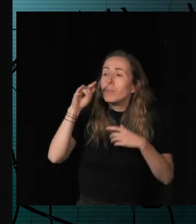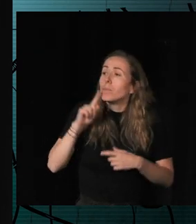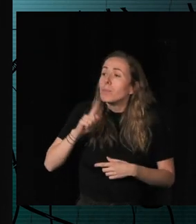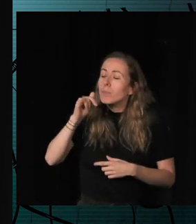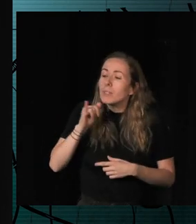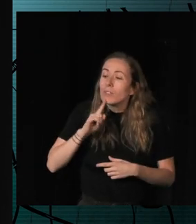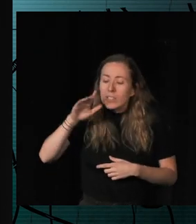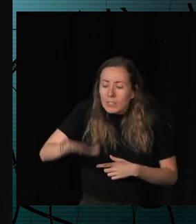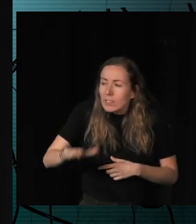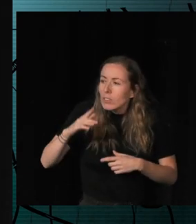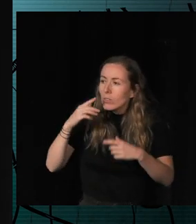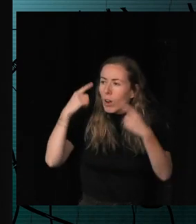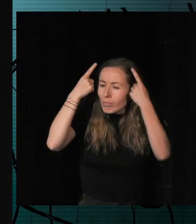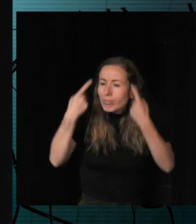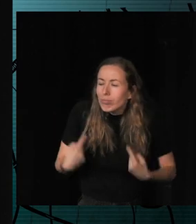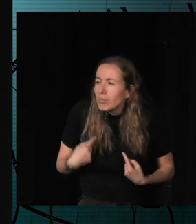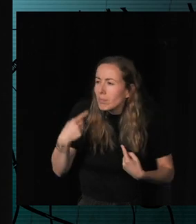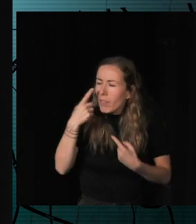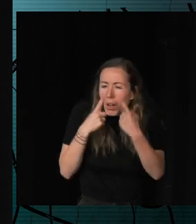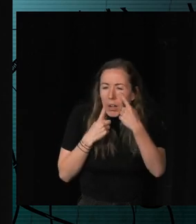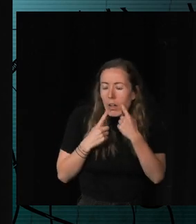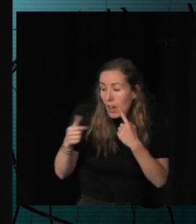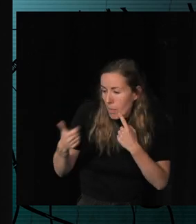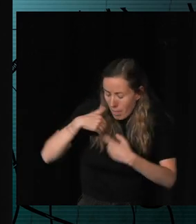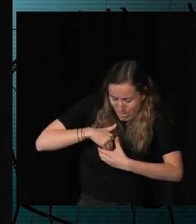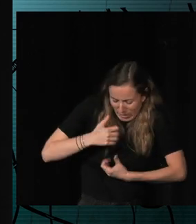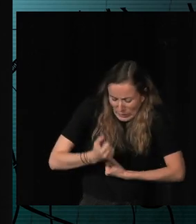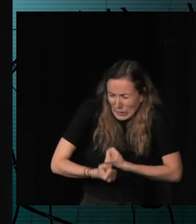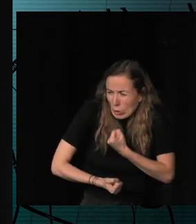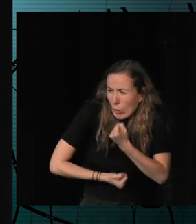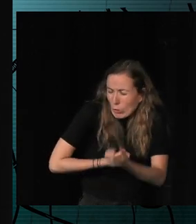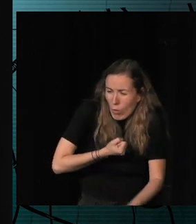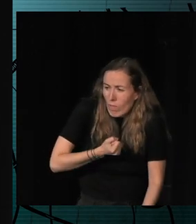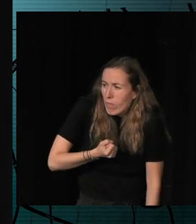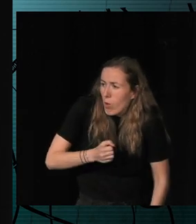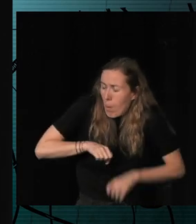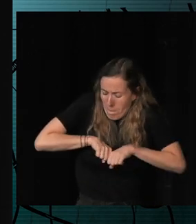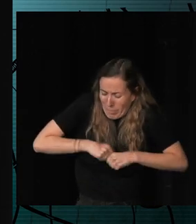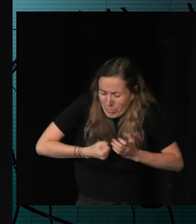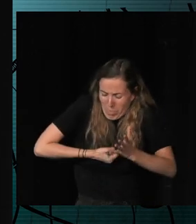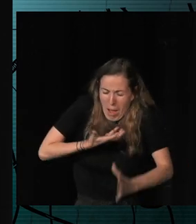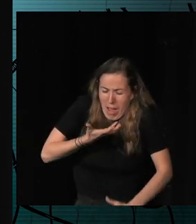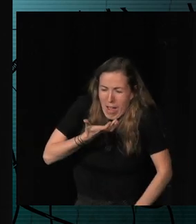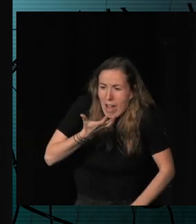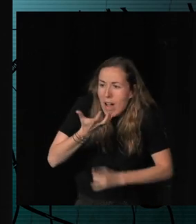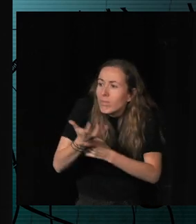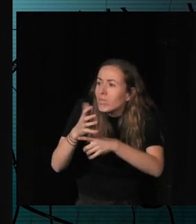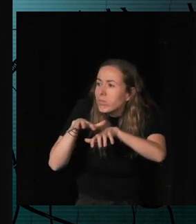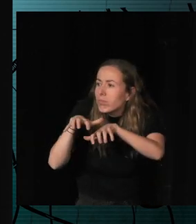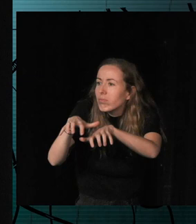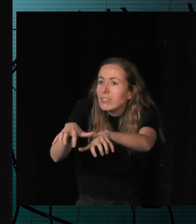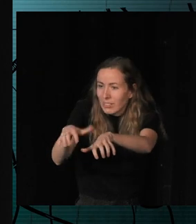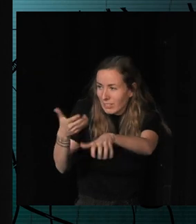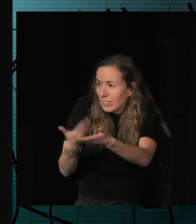va qu'elle va voilà qu'elle va faire surgir un peu de de de son cœur meurtri et des enfers pour la perception en fait du du